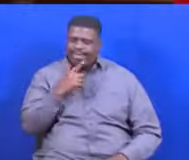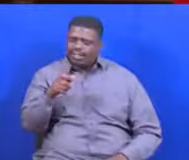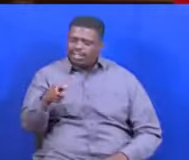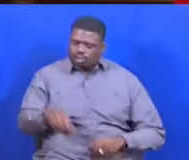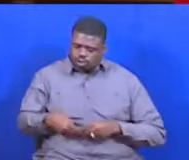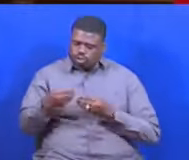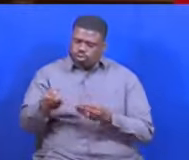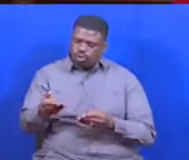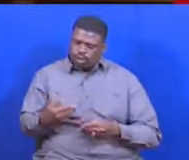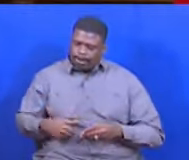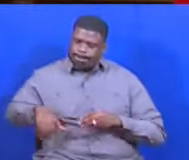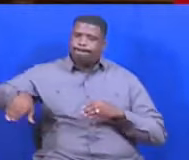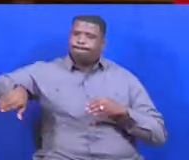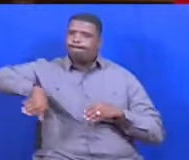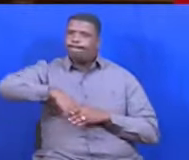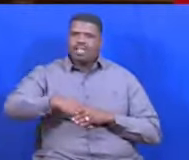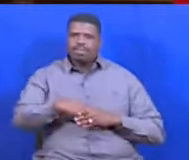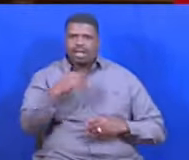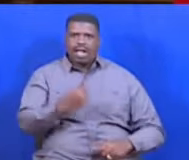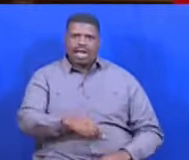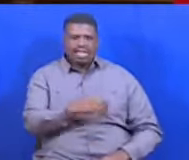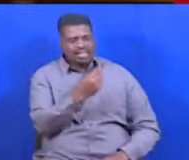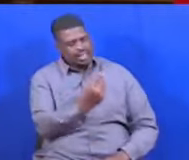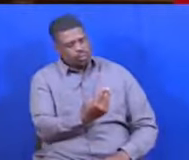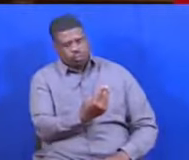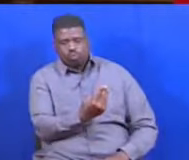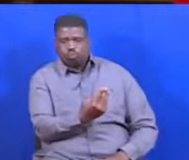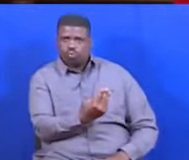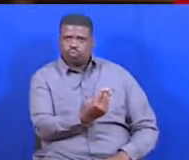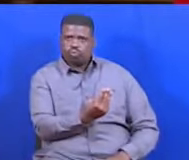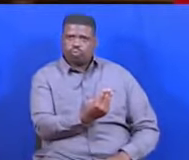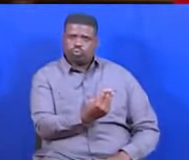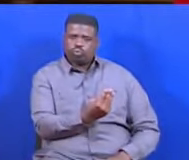watoe bima 300,000.